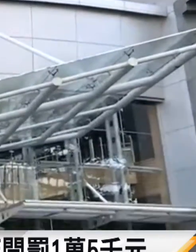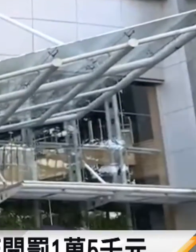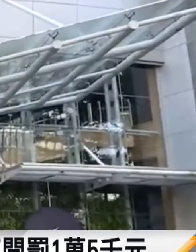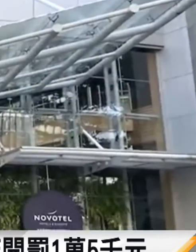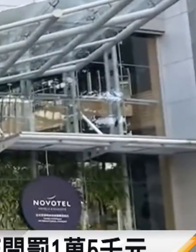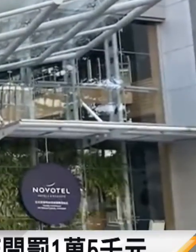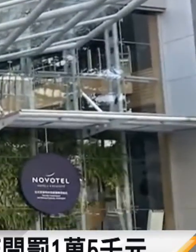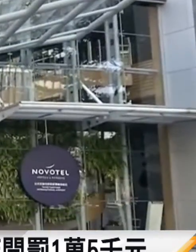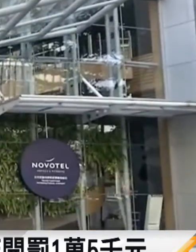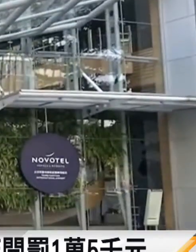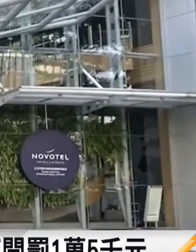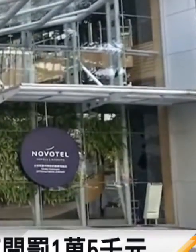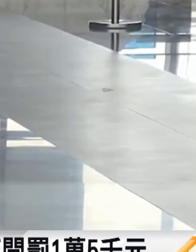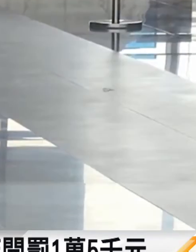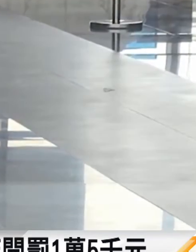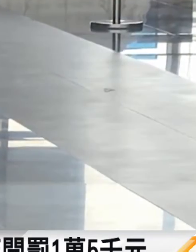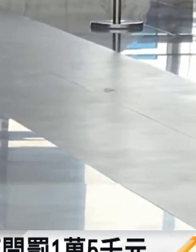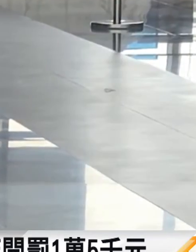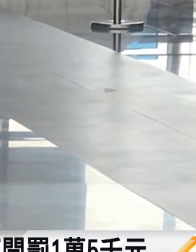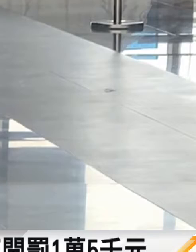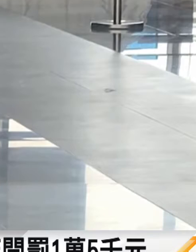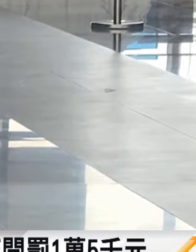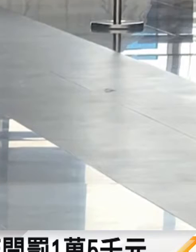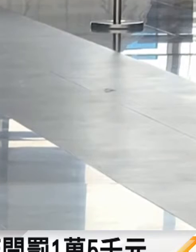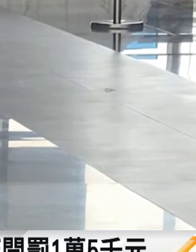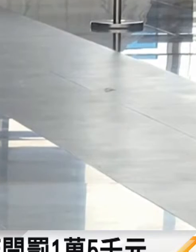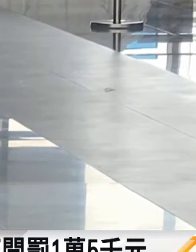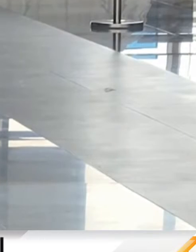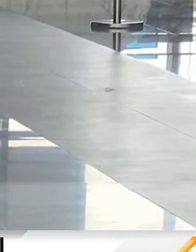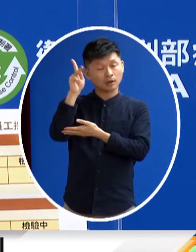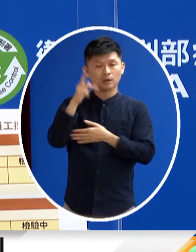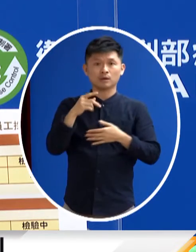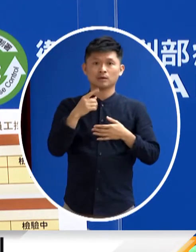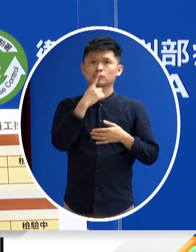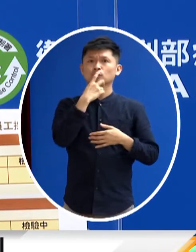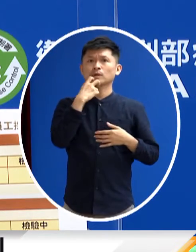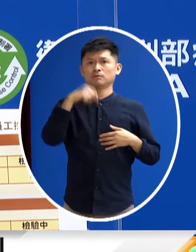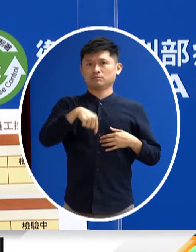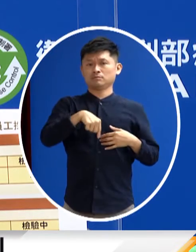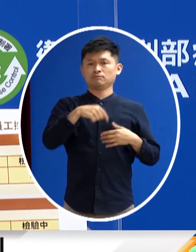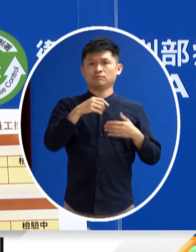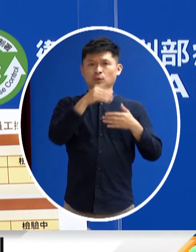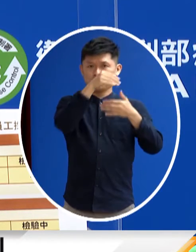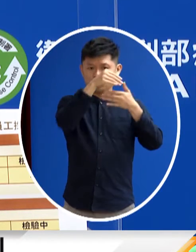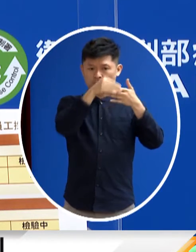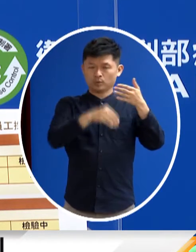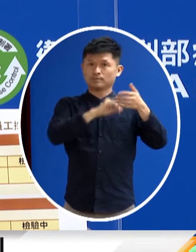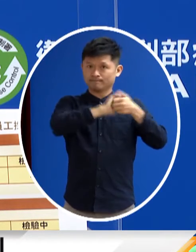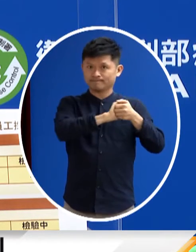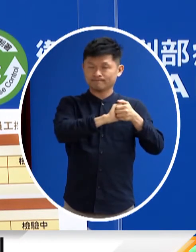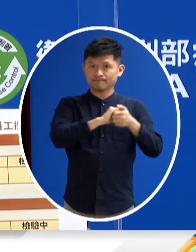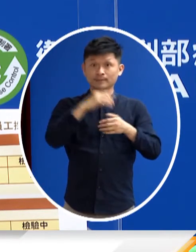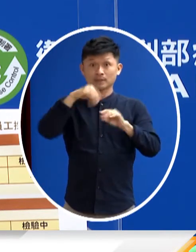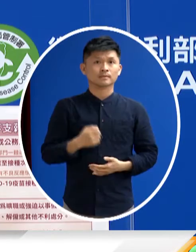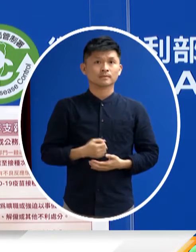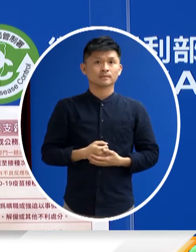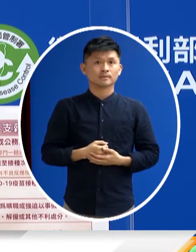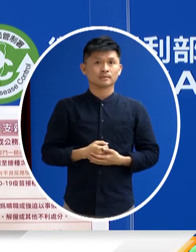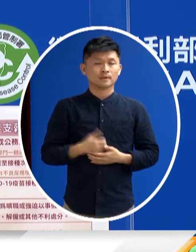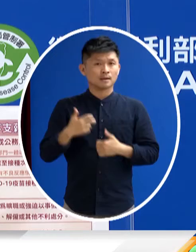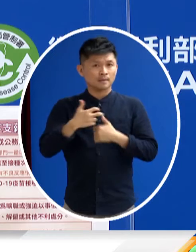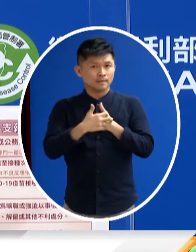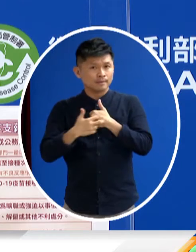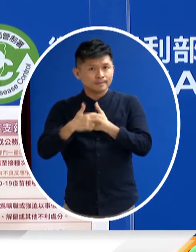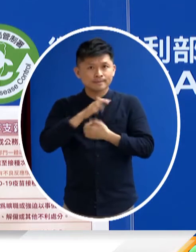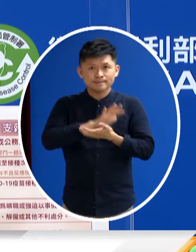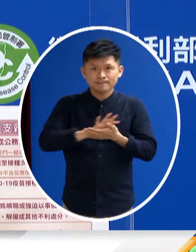归谁管？指挥中心一次说清楚。 中央是订相关的一些规则，那地方就去检查卫